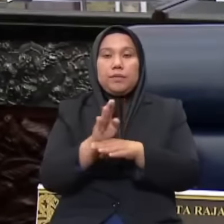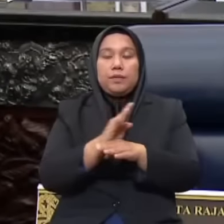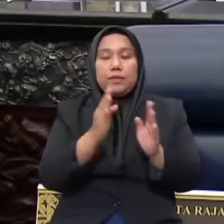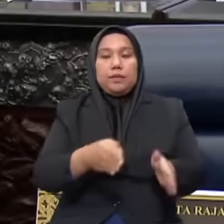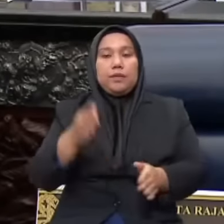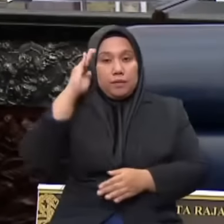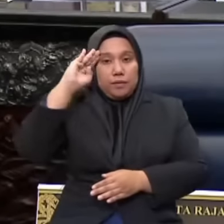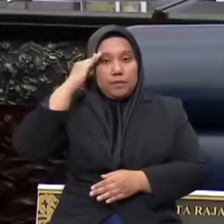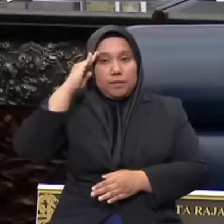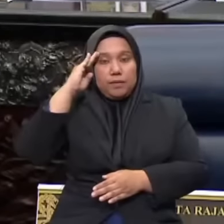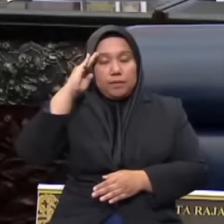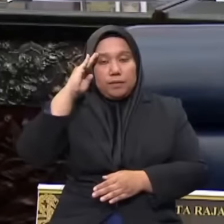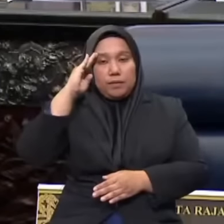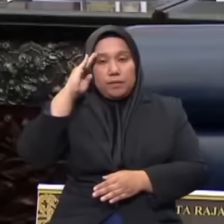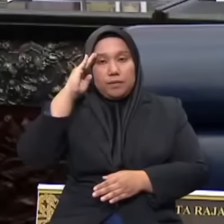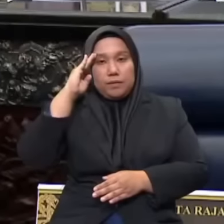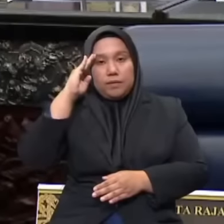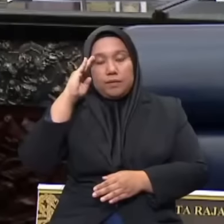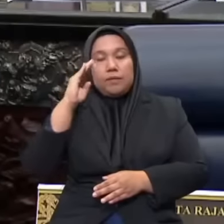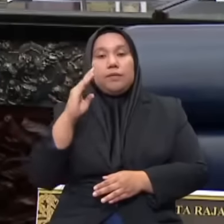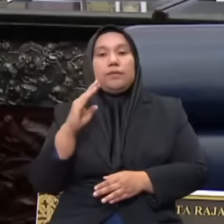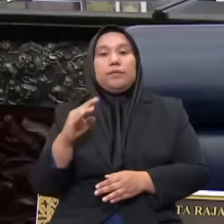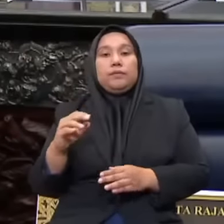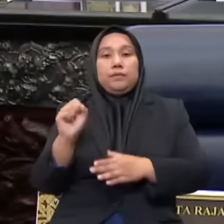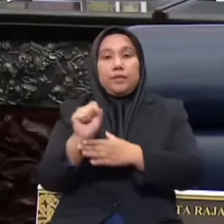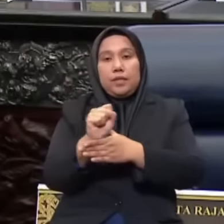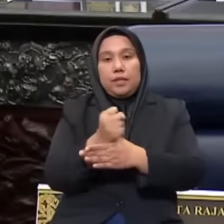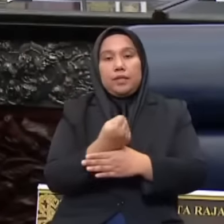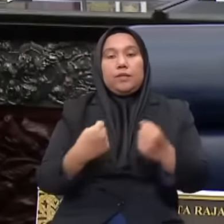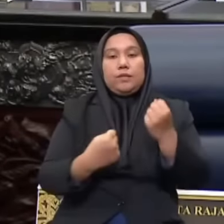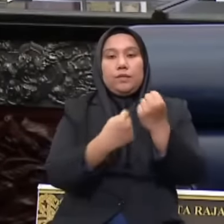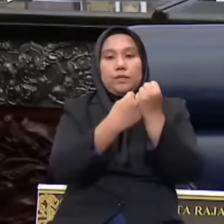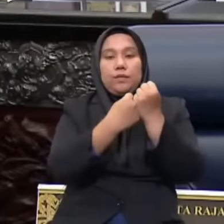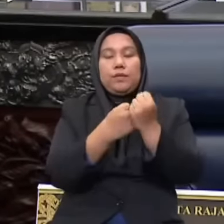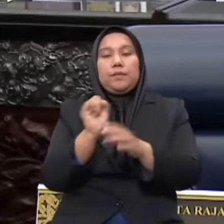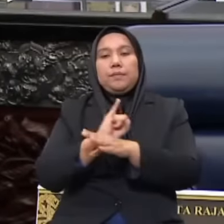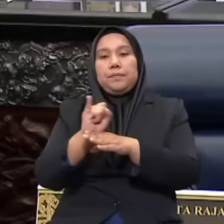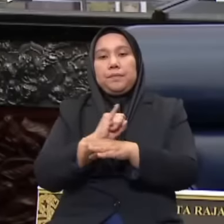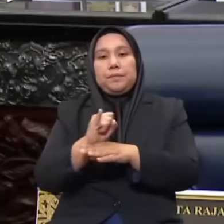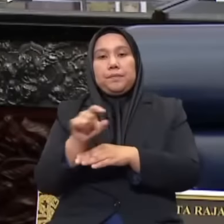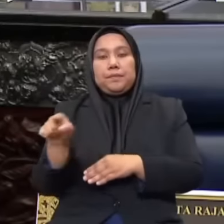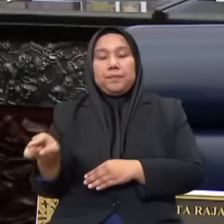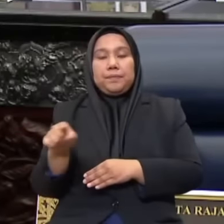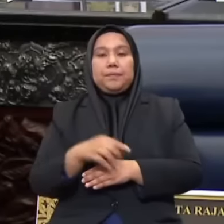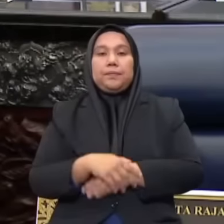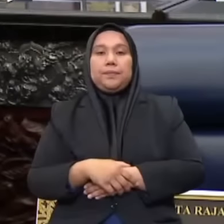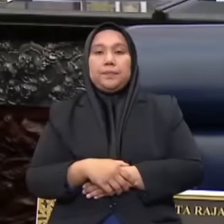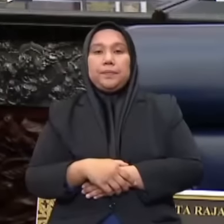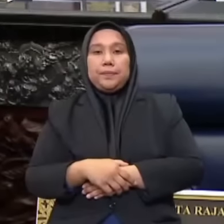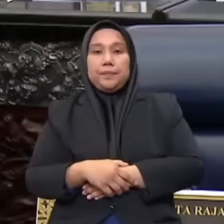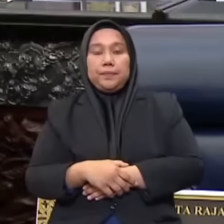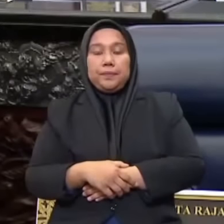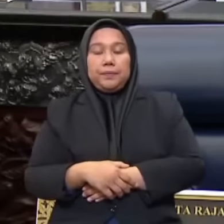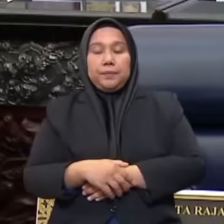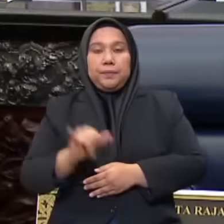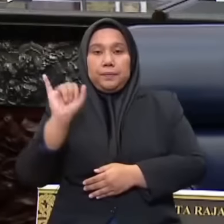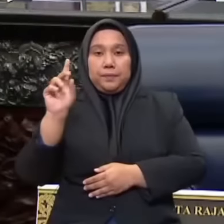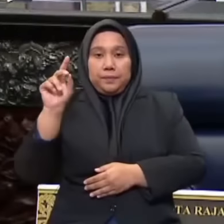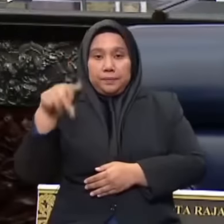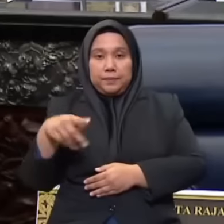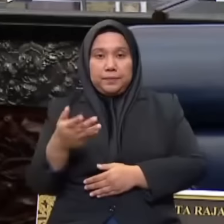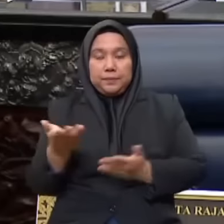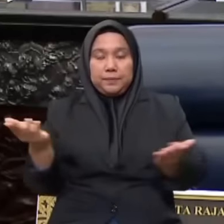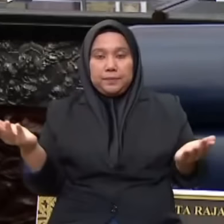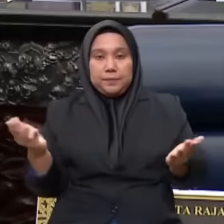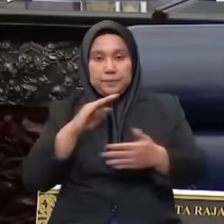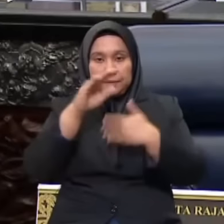dalam membina sektor sokongan kepada industri mereka. Puan Yang di-Pertua, semua perkara-perkara